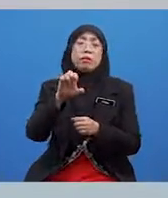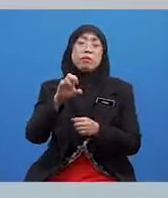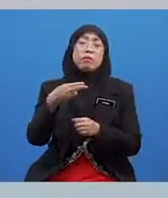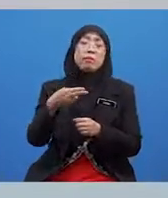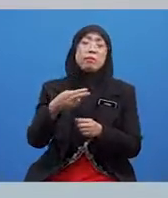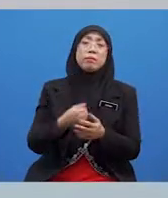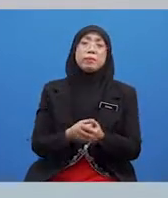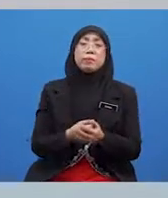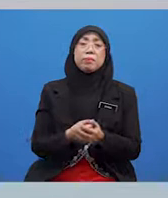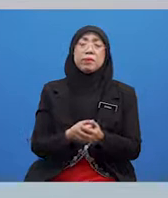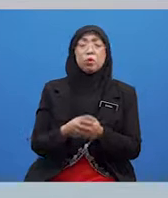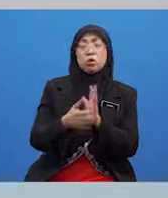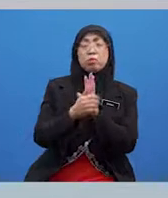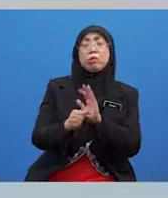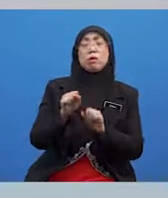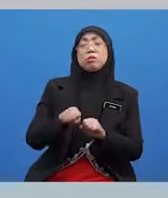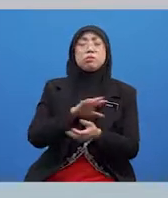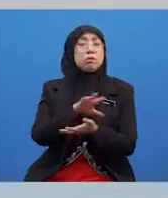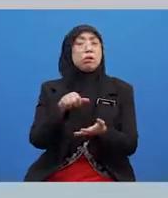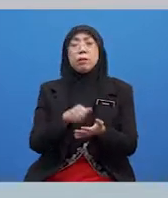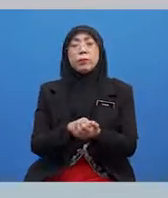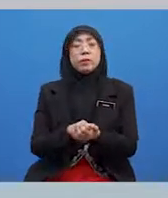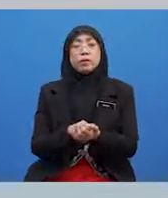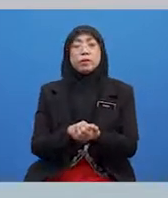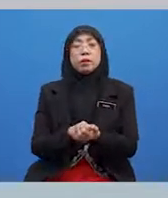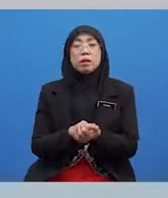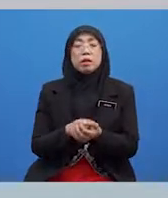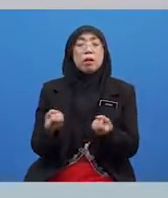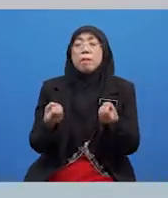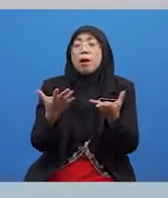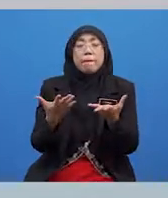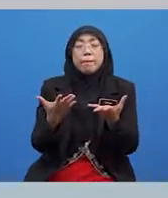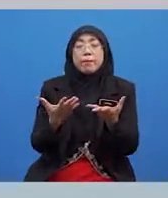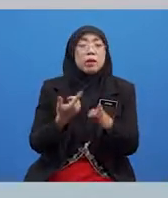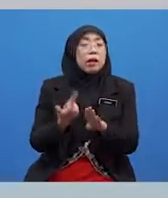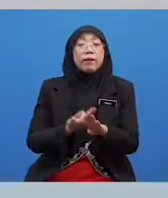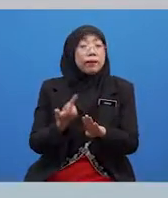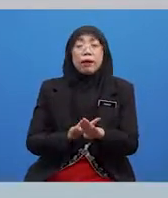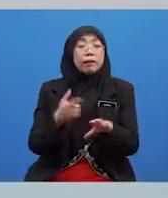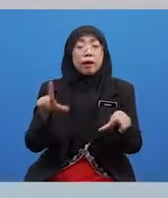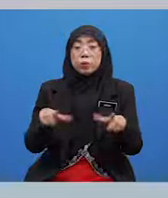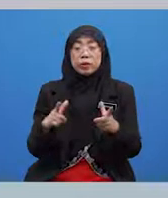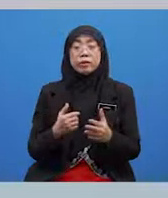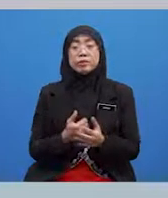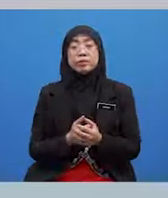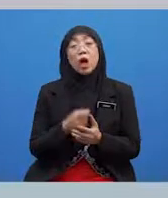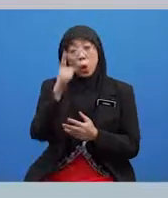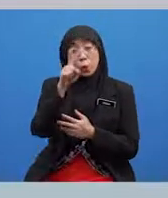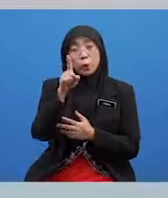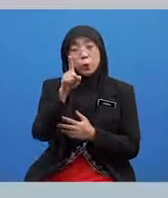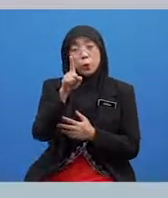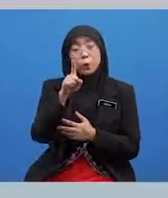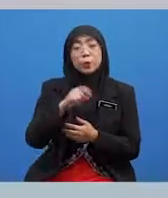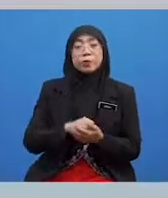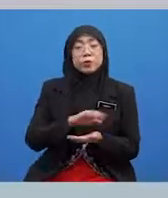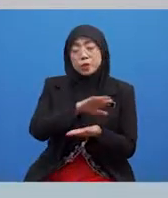sesuatu kemahiran adalah dipengaruhi oleh bilangan praktis yang dilakukan dalam menguasai